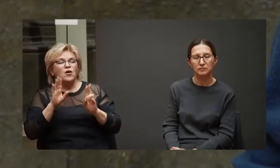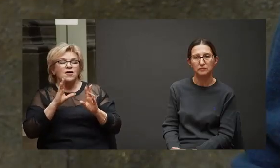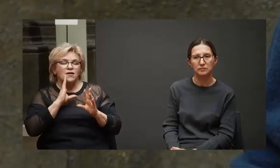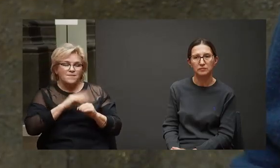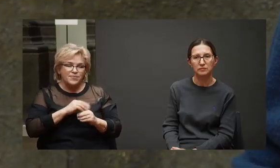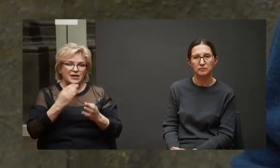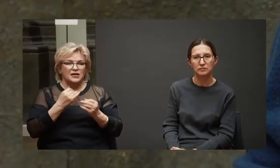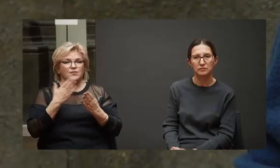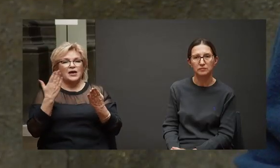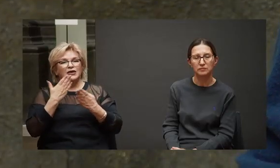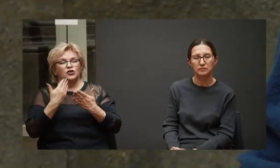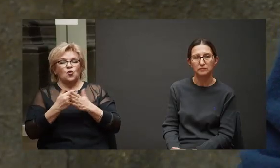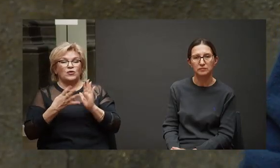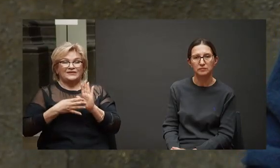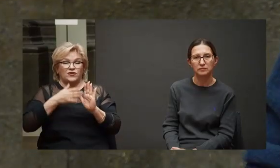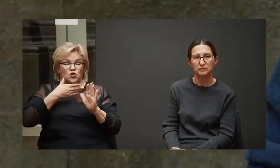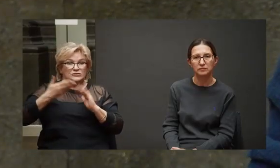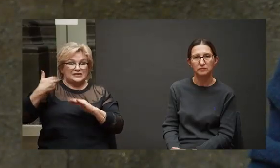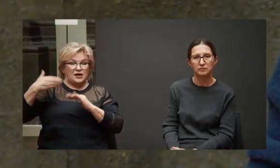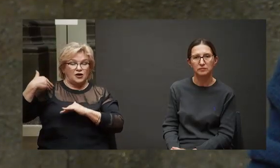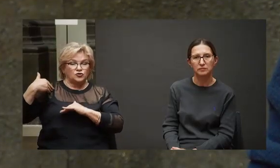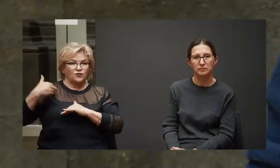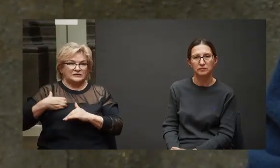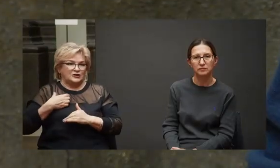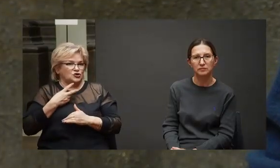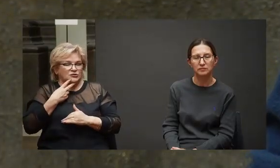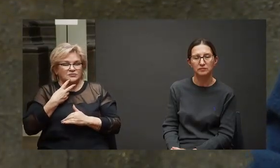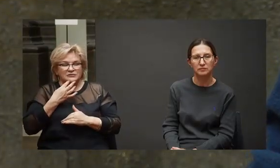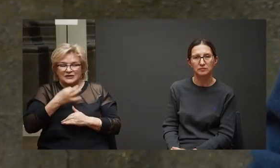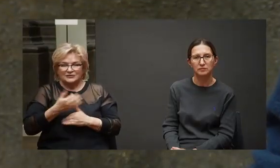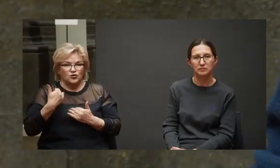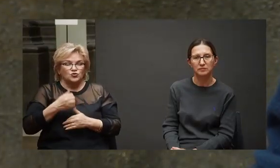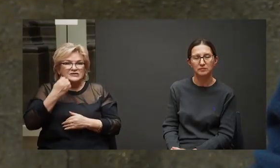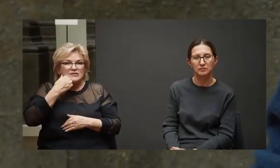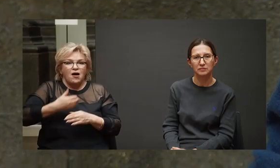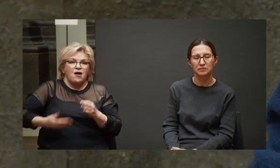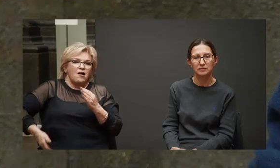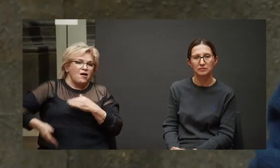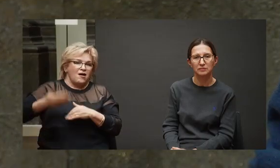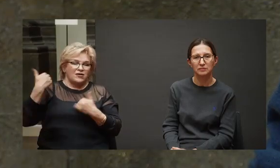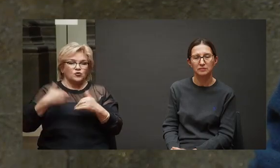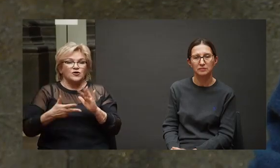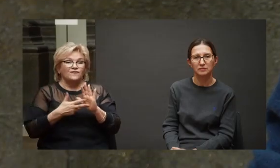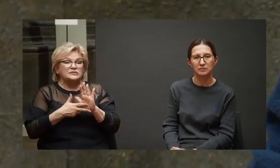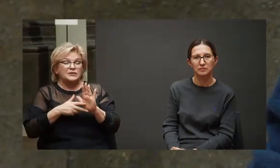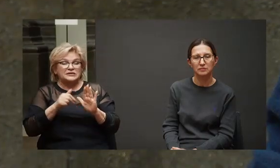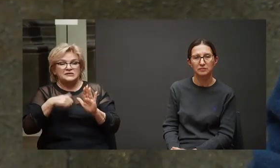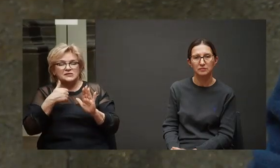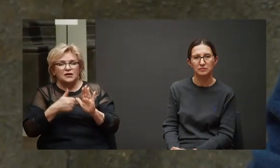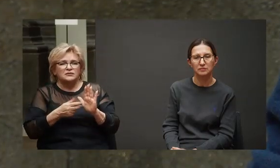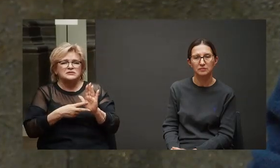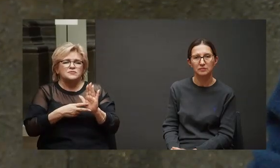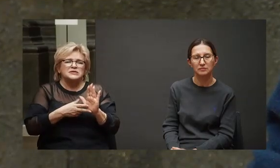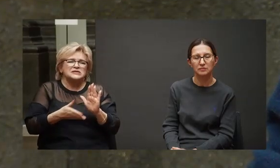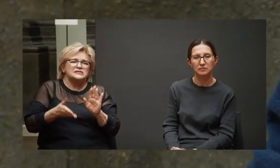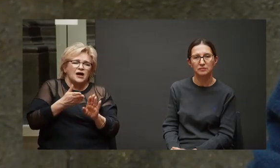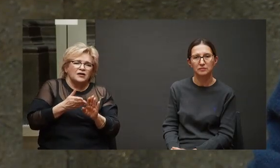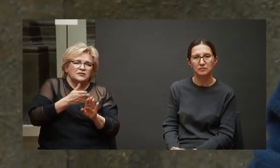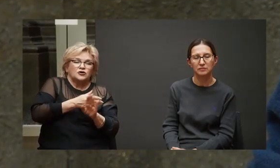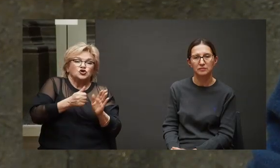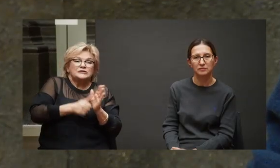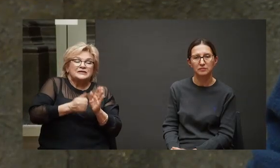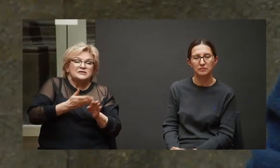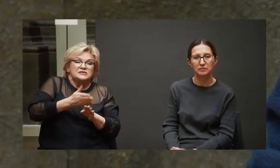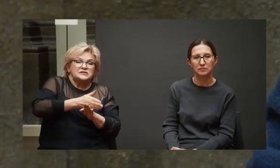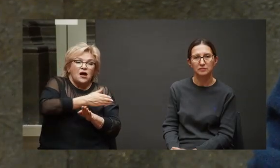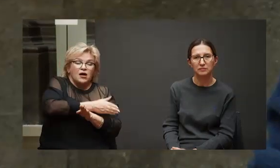там кино 90-х годов, страшно сказать, уже старое, да, там 80-х, 70-х,